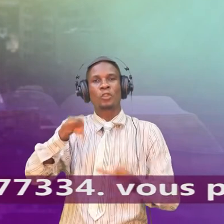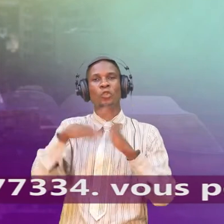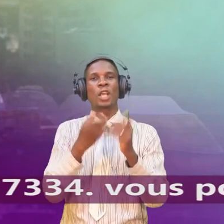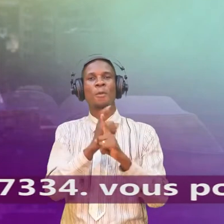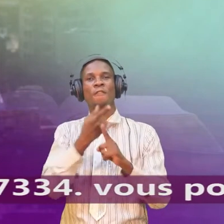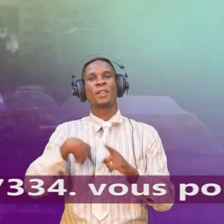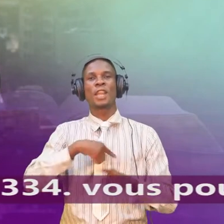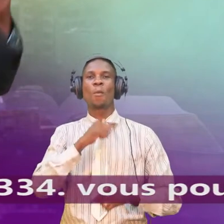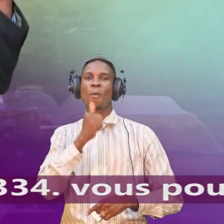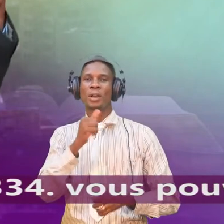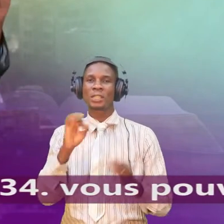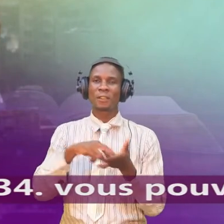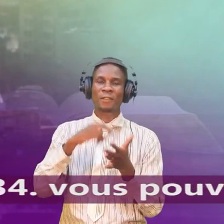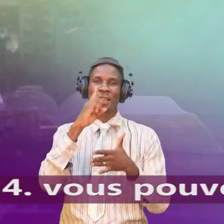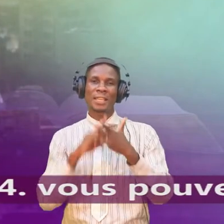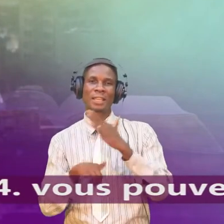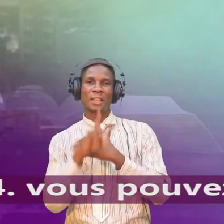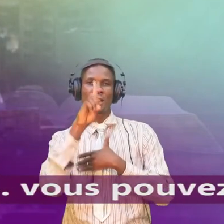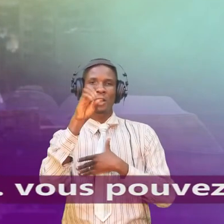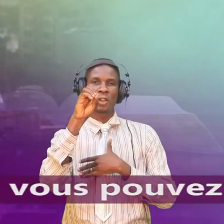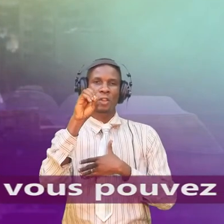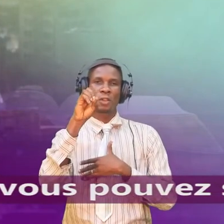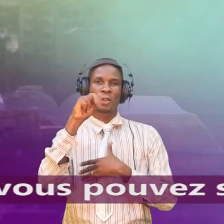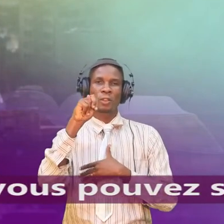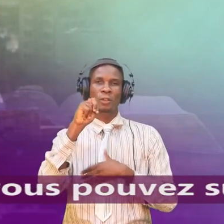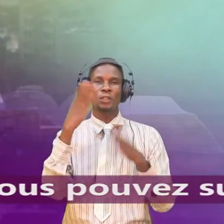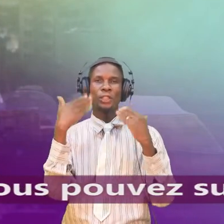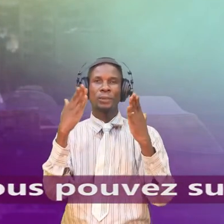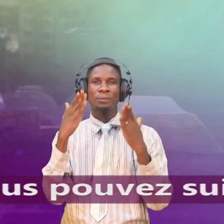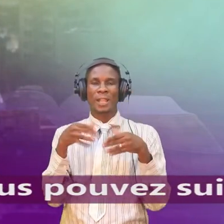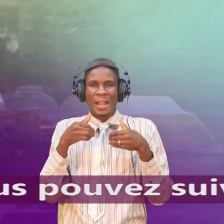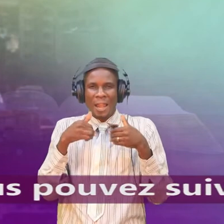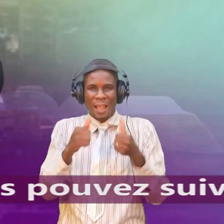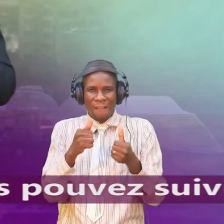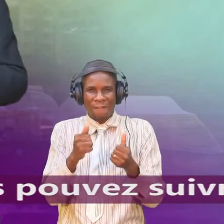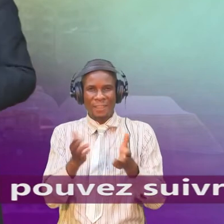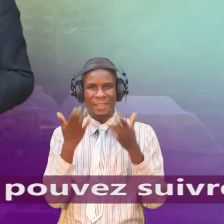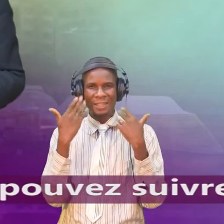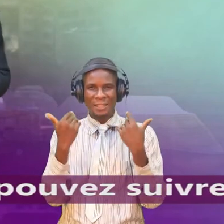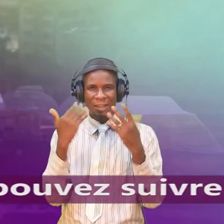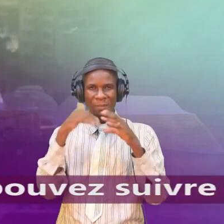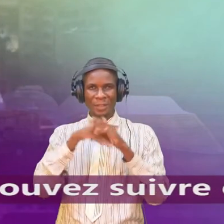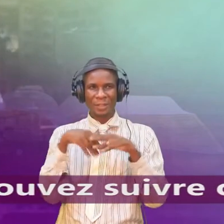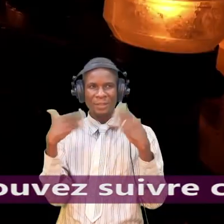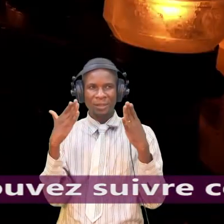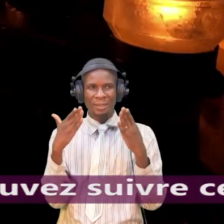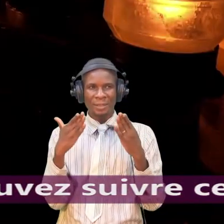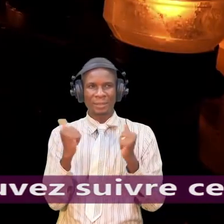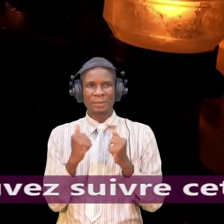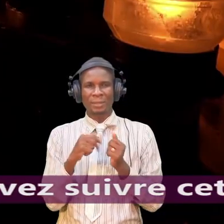Mtume Paulo anasema kwamba mumeokolewa kwa neema, sio kwa matendo yenu, lakini ni zawadi mkaipokea kwa njia ya